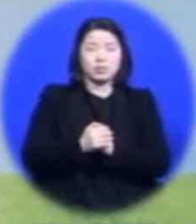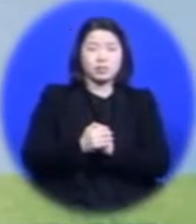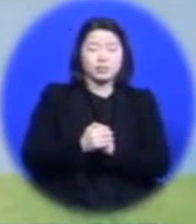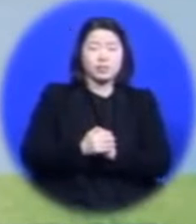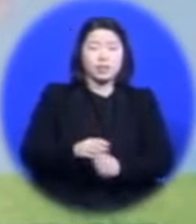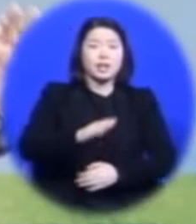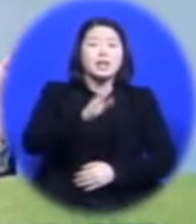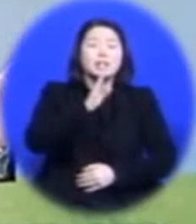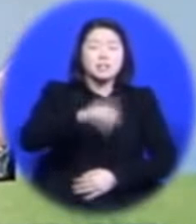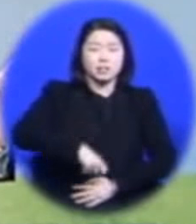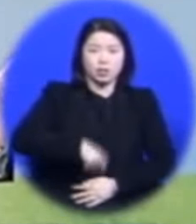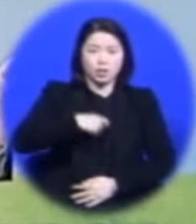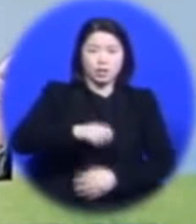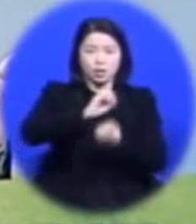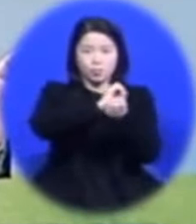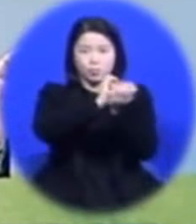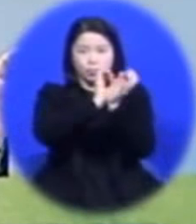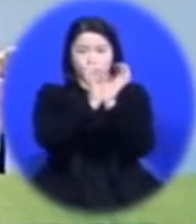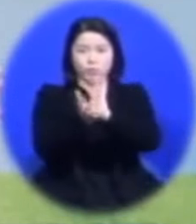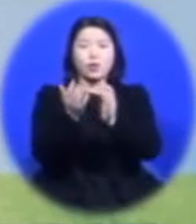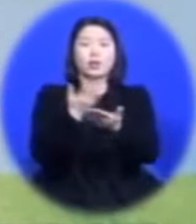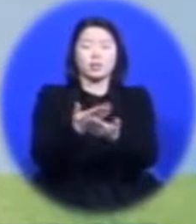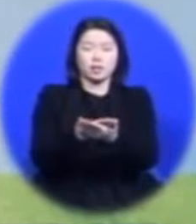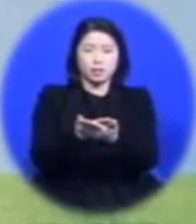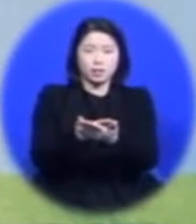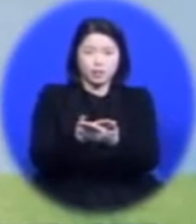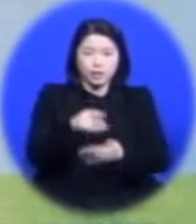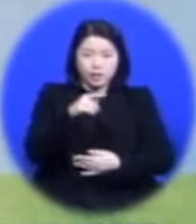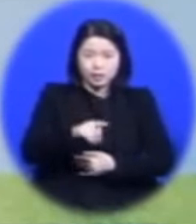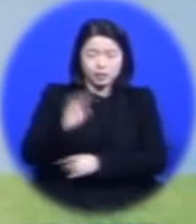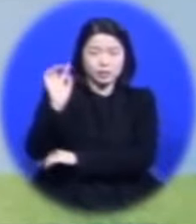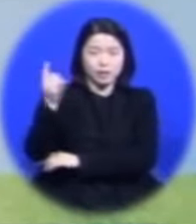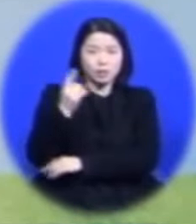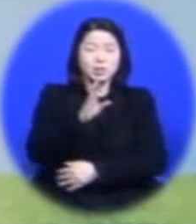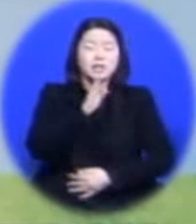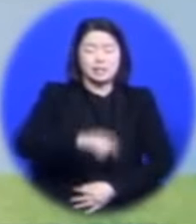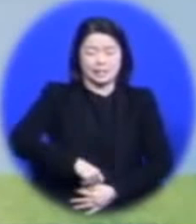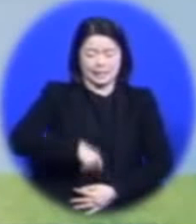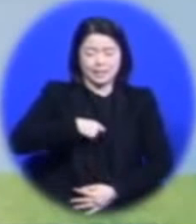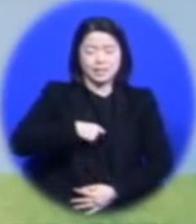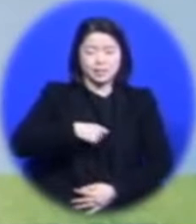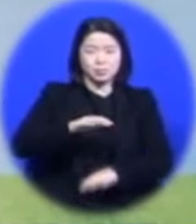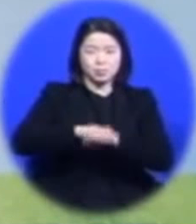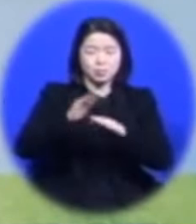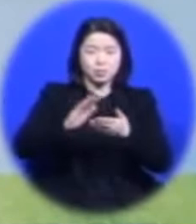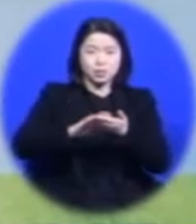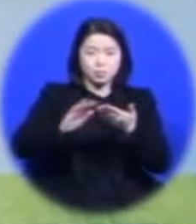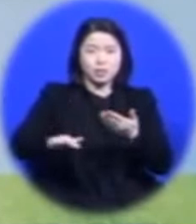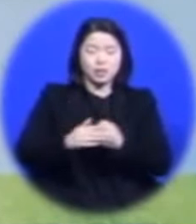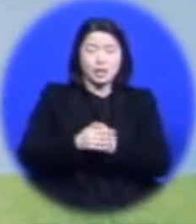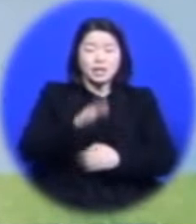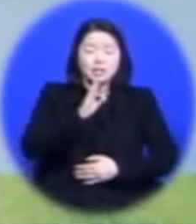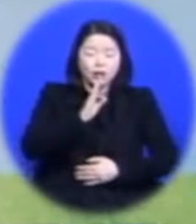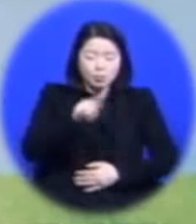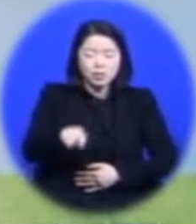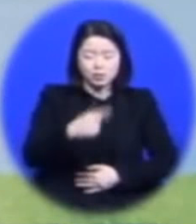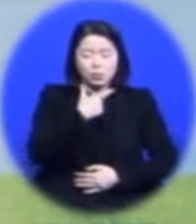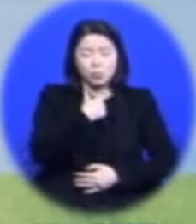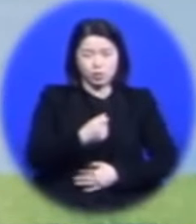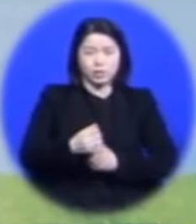정의가 꽃을 피우게 해 달라 이건 다윗의 진심이었어요 정말 그걸